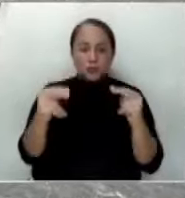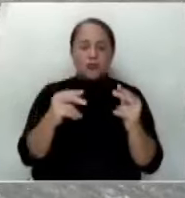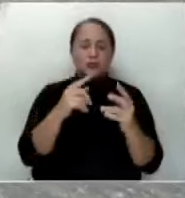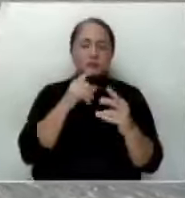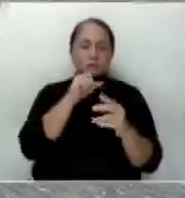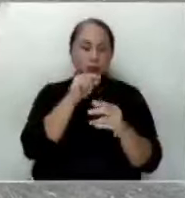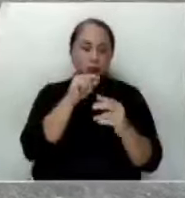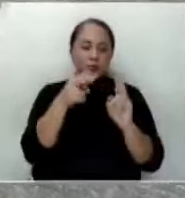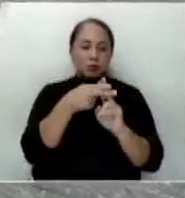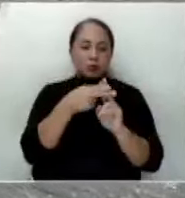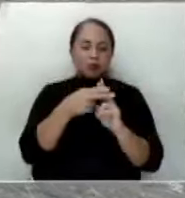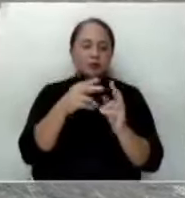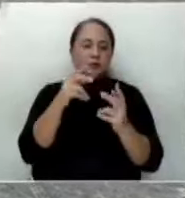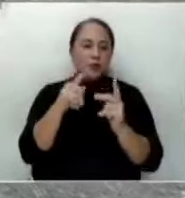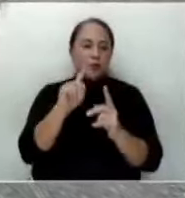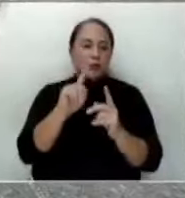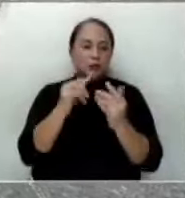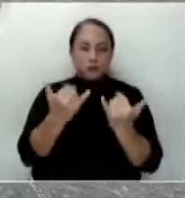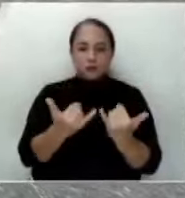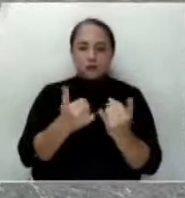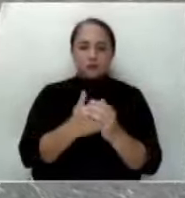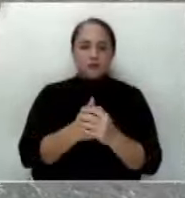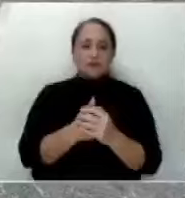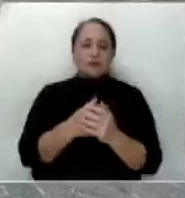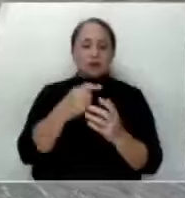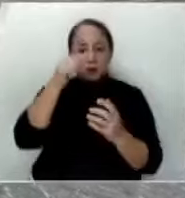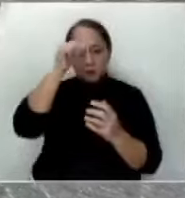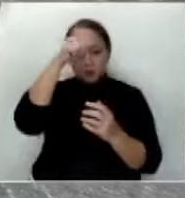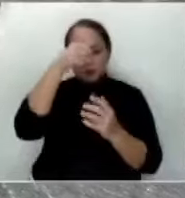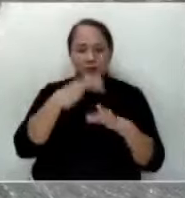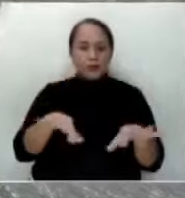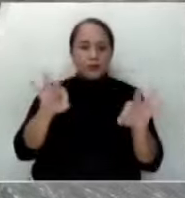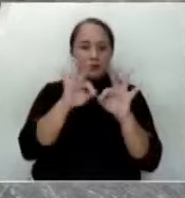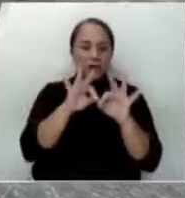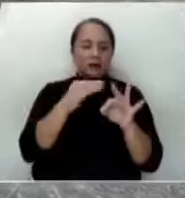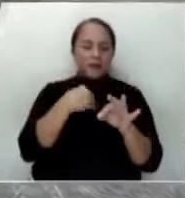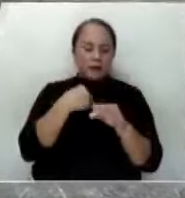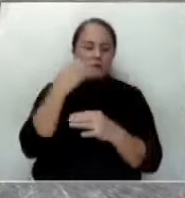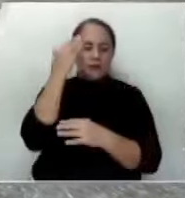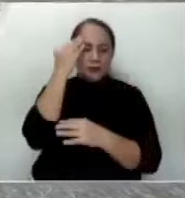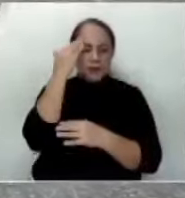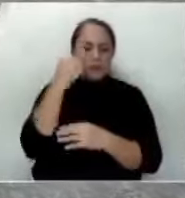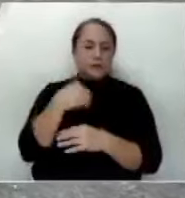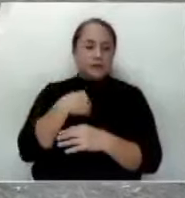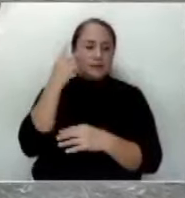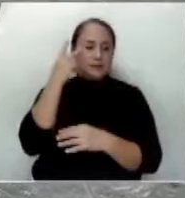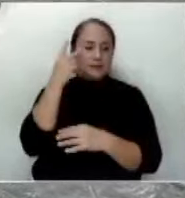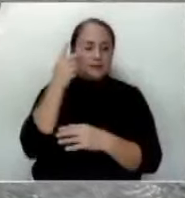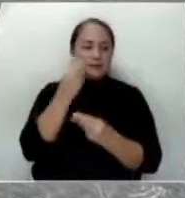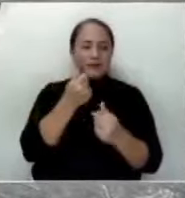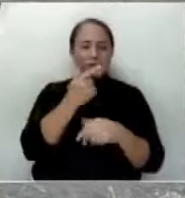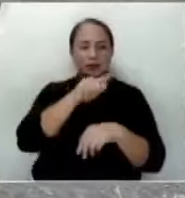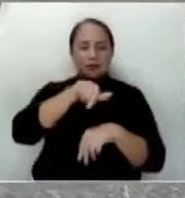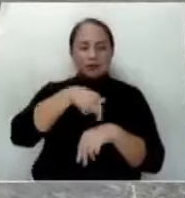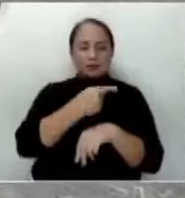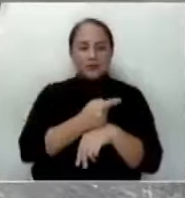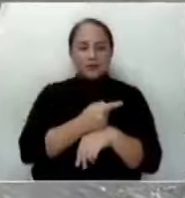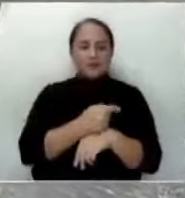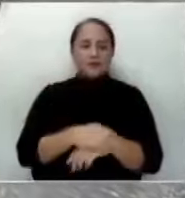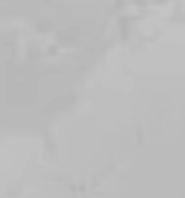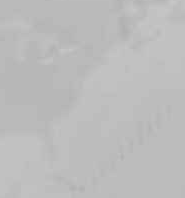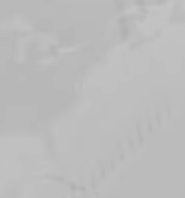Kuya Kim, ano na? Laging tandaan, kimportante ang may alam. Ako po si Kuya Kim at sagot ko kayo, 24.